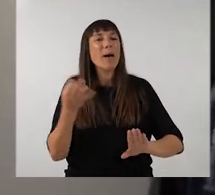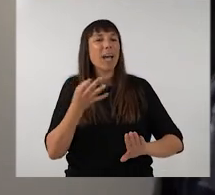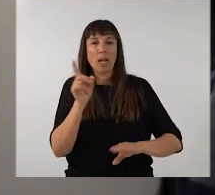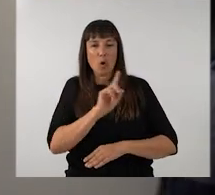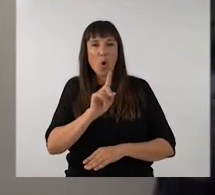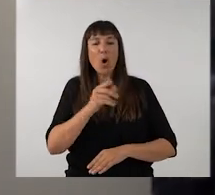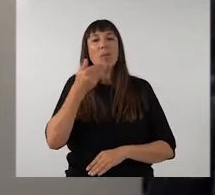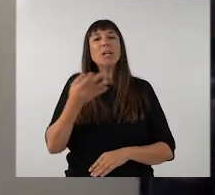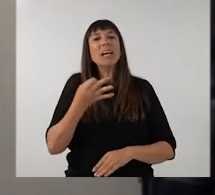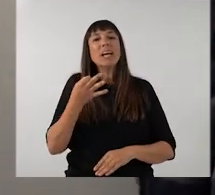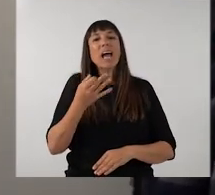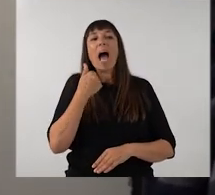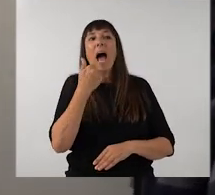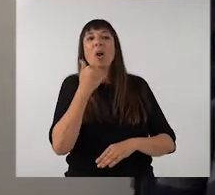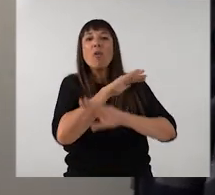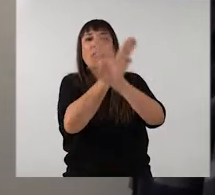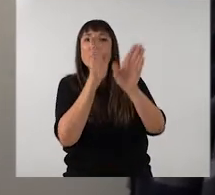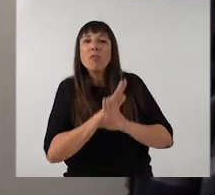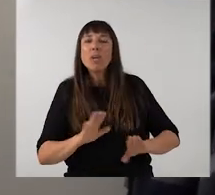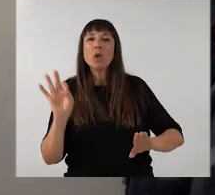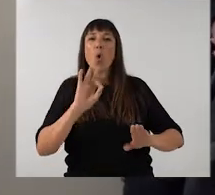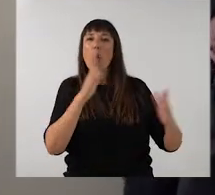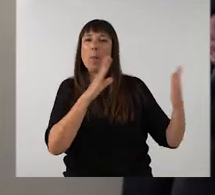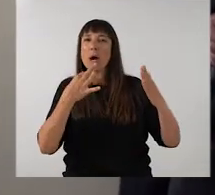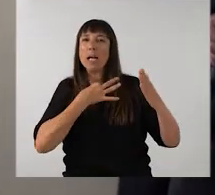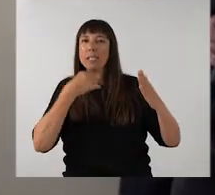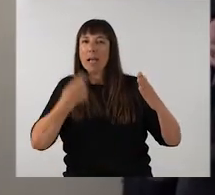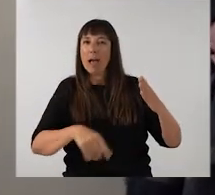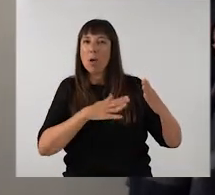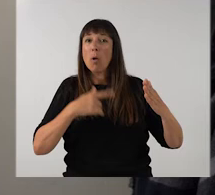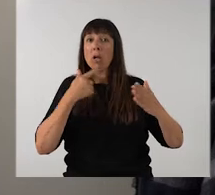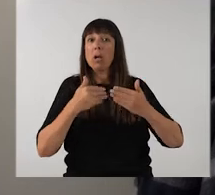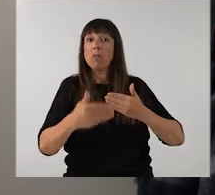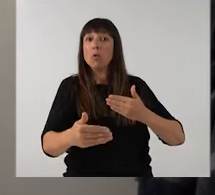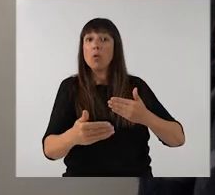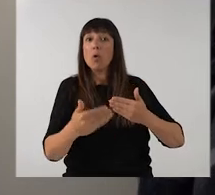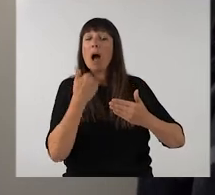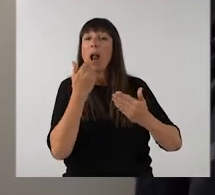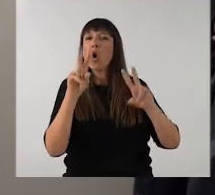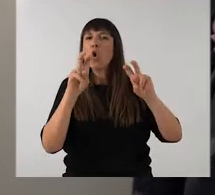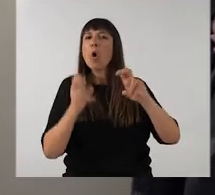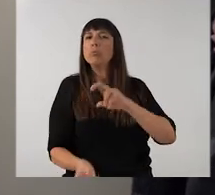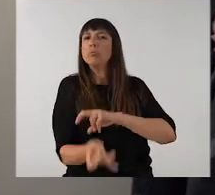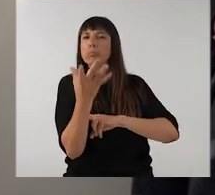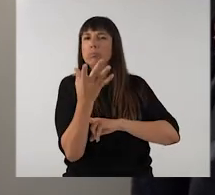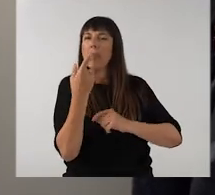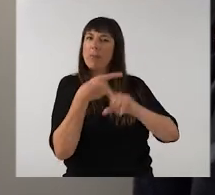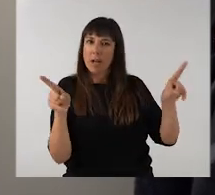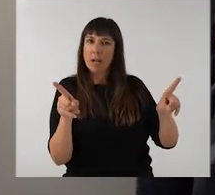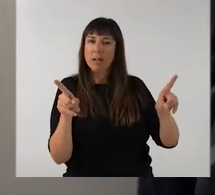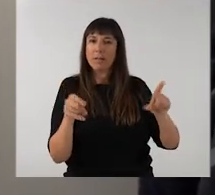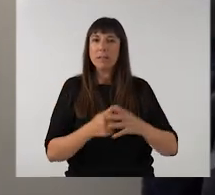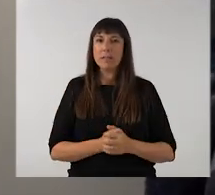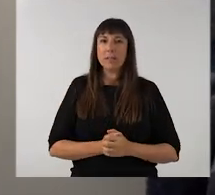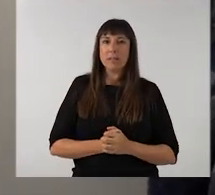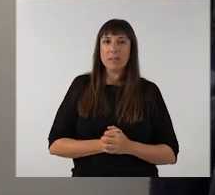tant en el que acaba, sinó també en pensar que quan una cosa acaba o quan una cosa es posa en crisi, hi ha la possibilitat de crear-ne una